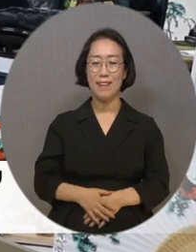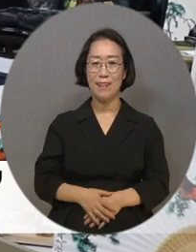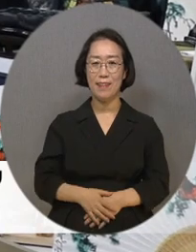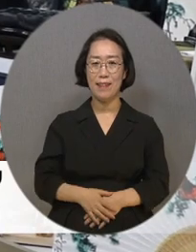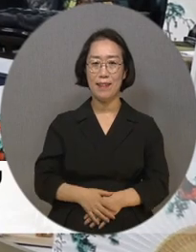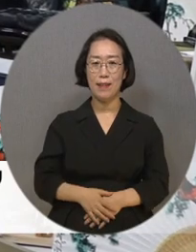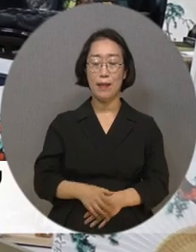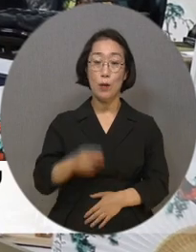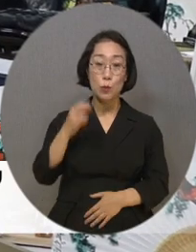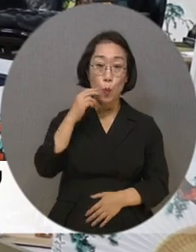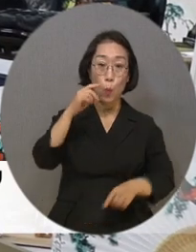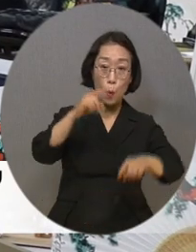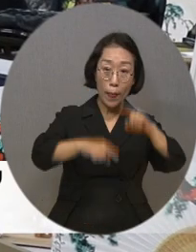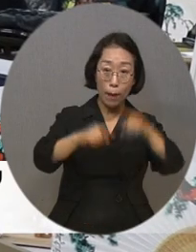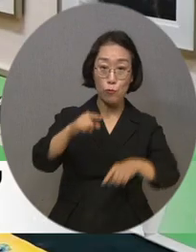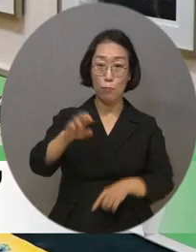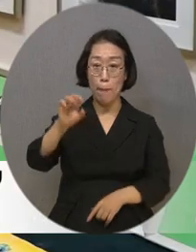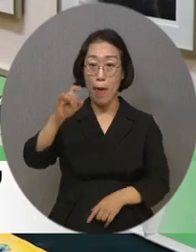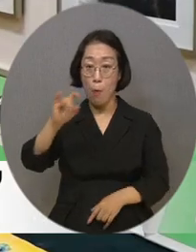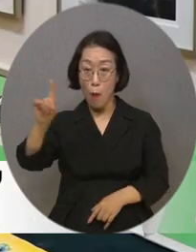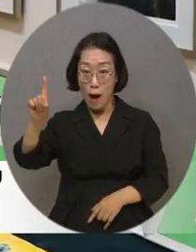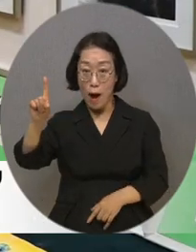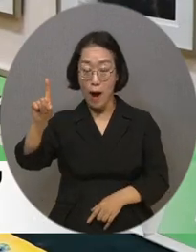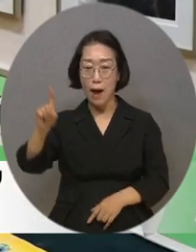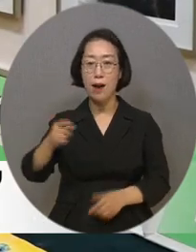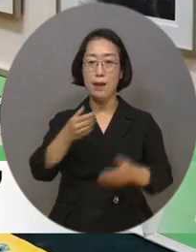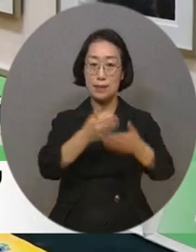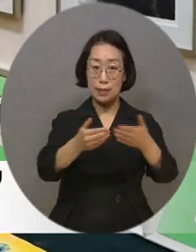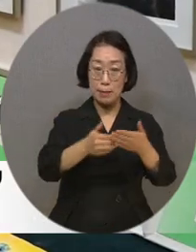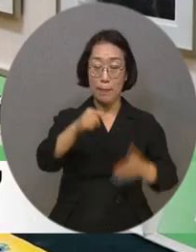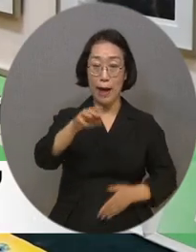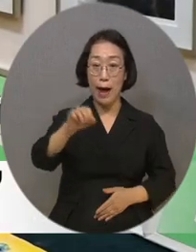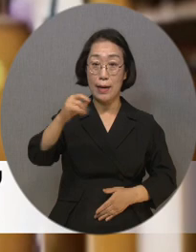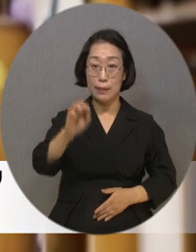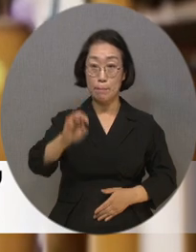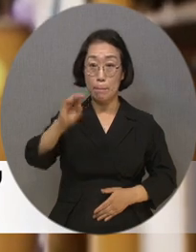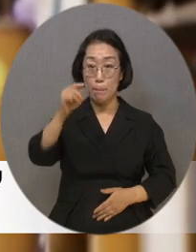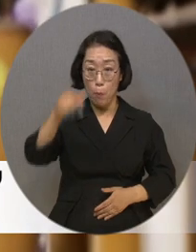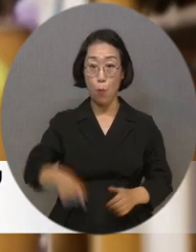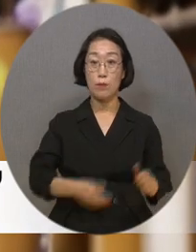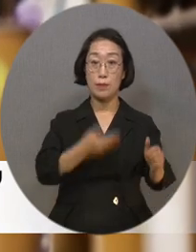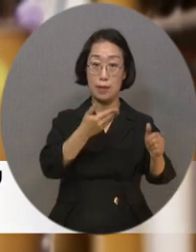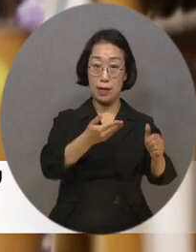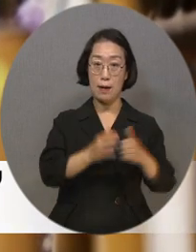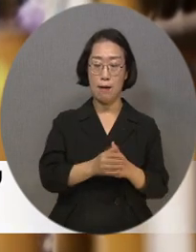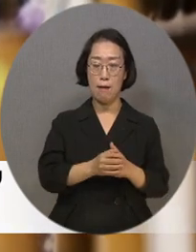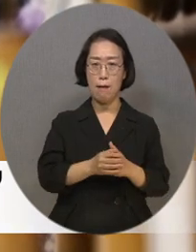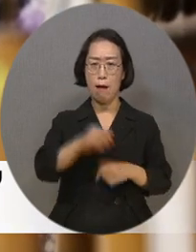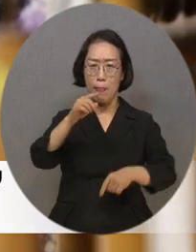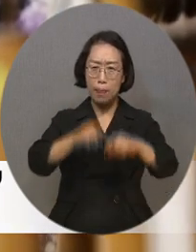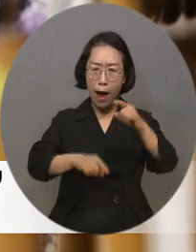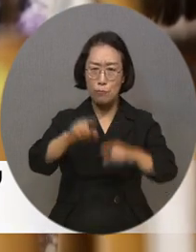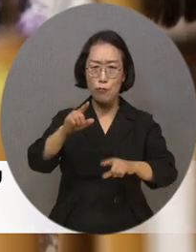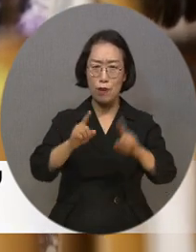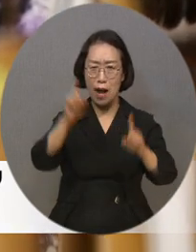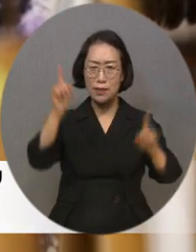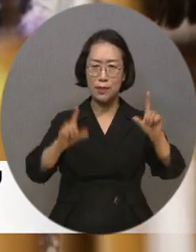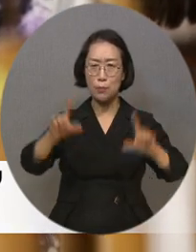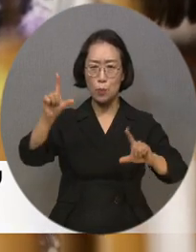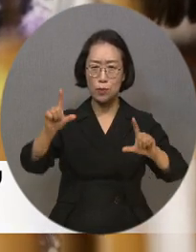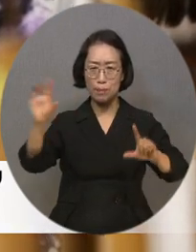소나무와 미화를 주제로 작품을 하는 강근복 작가의 작품으로 가지들의 얽힘을 화폭에